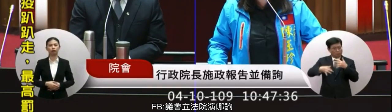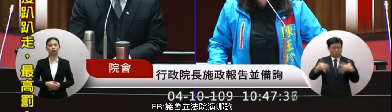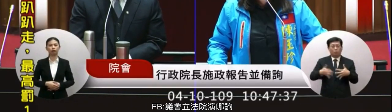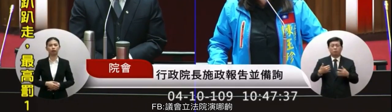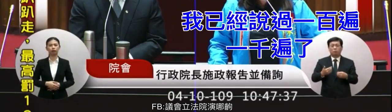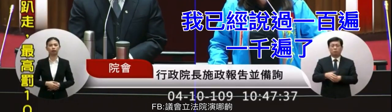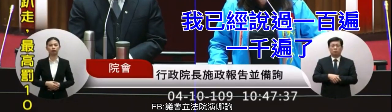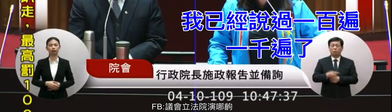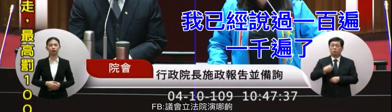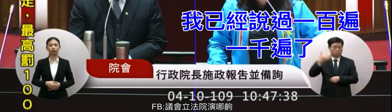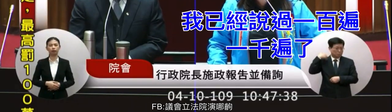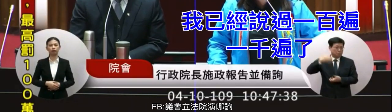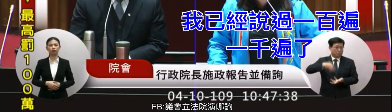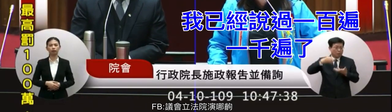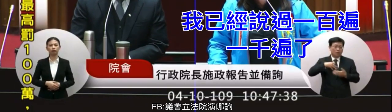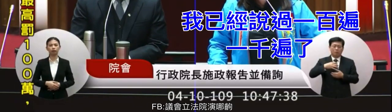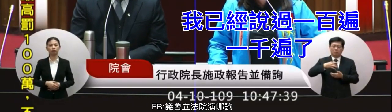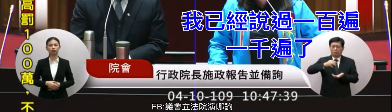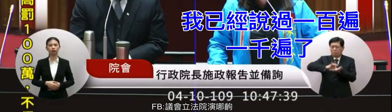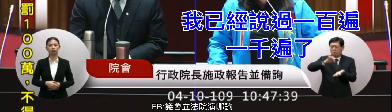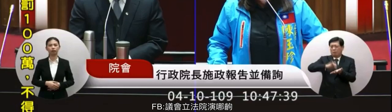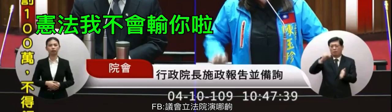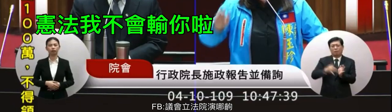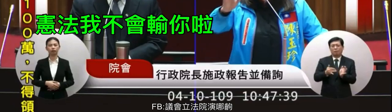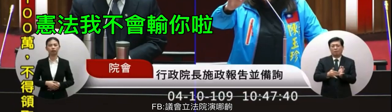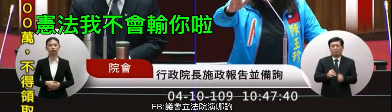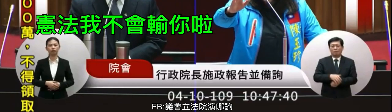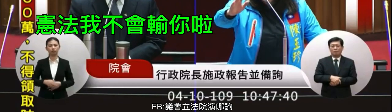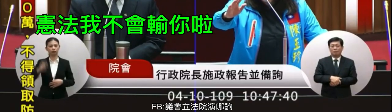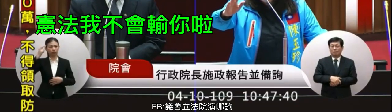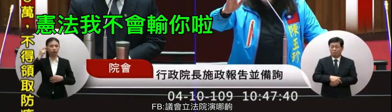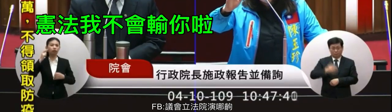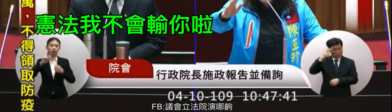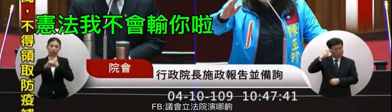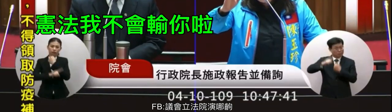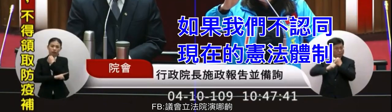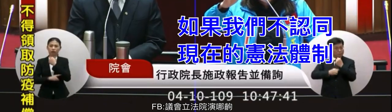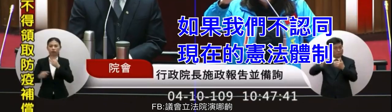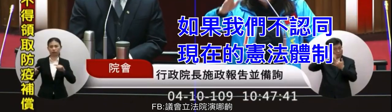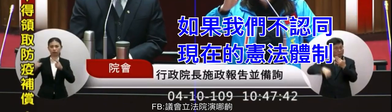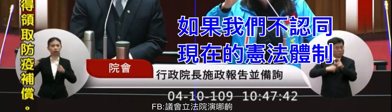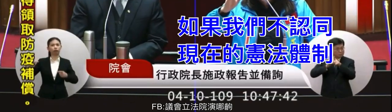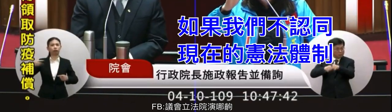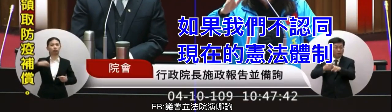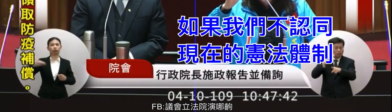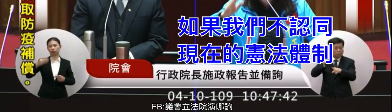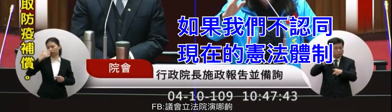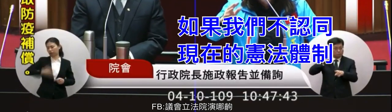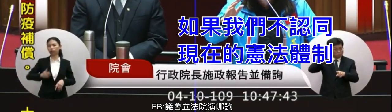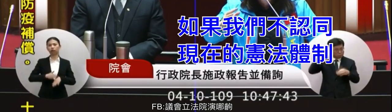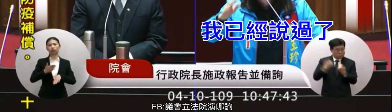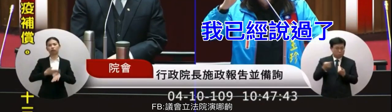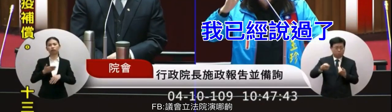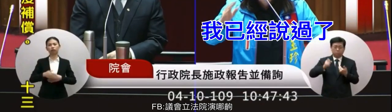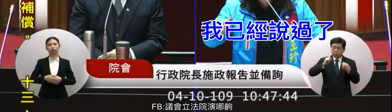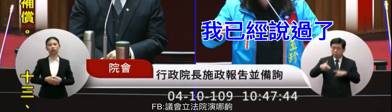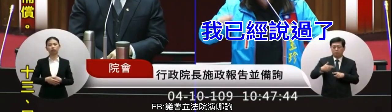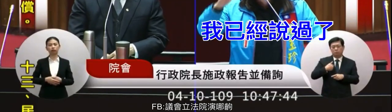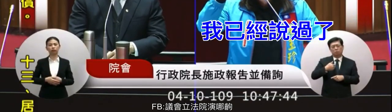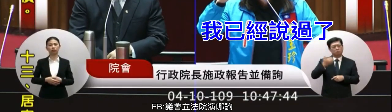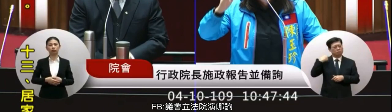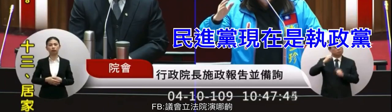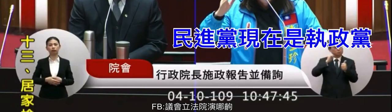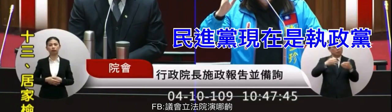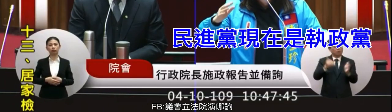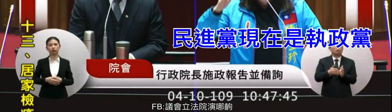宪法体制我已经说过100遍、1000遍的。宪法体制，如果我们不认同现在的宪法体制，我已经说